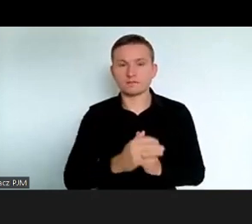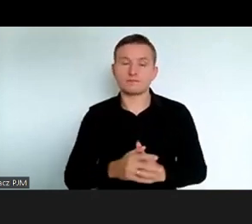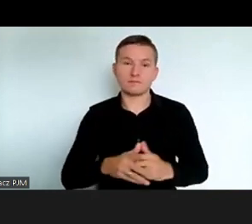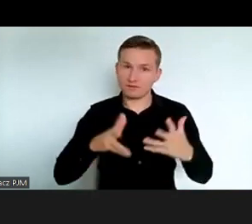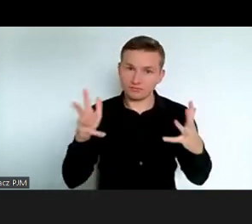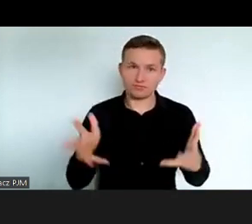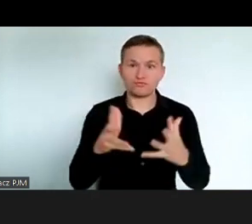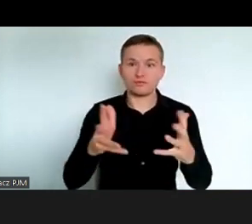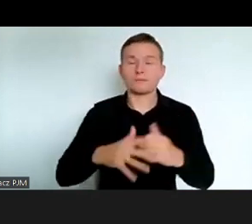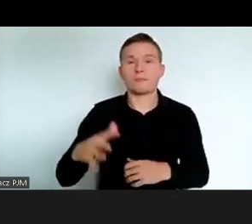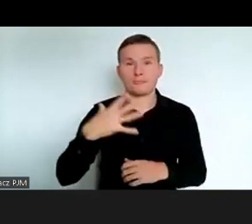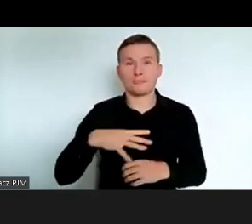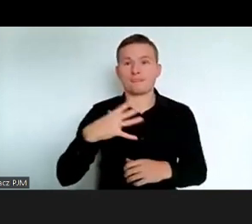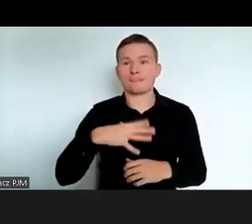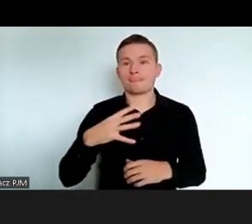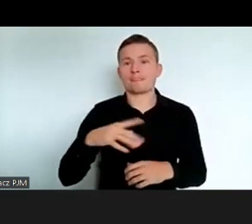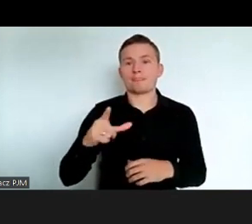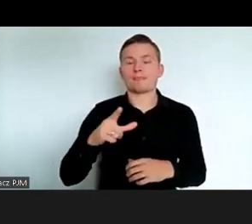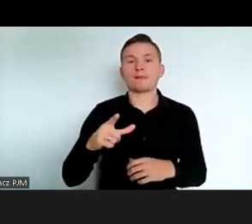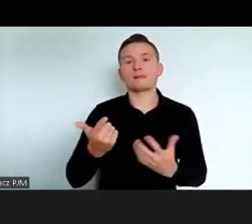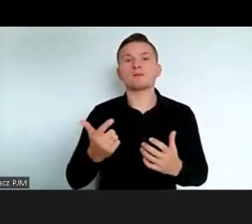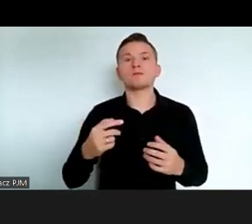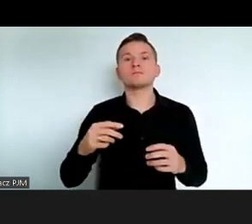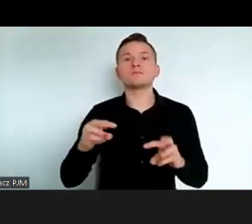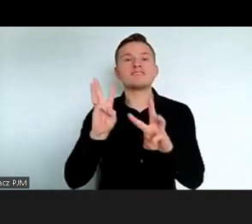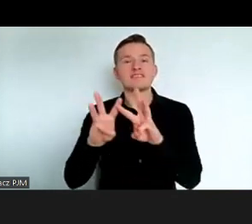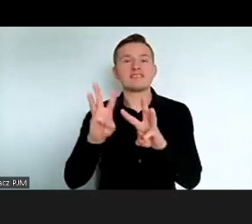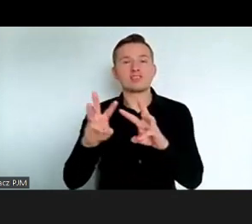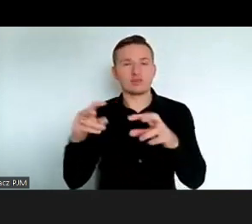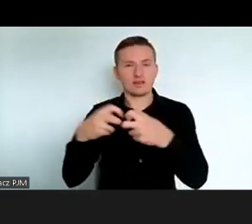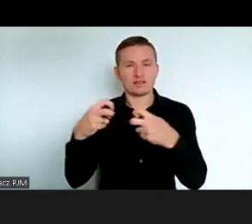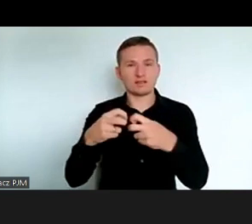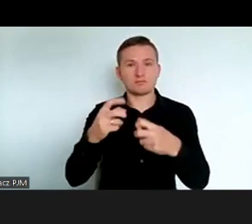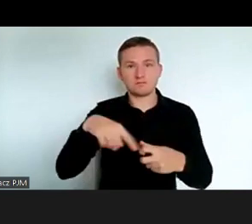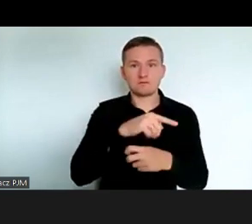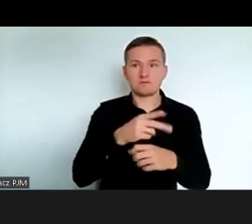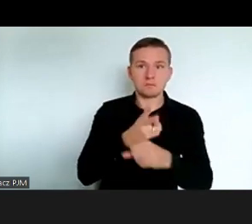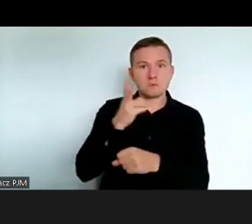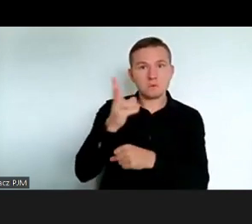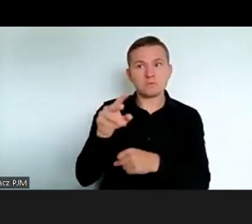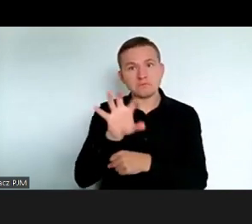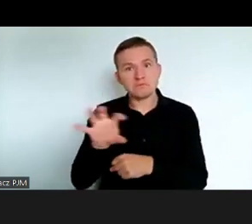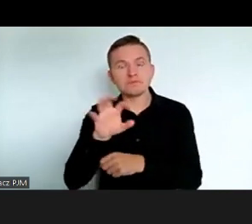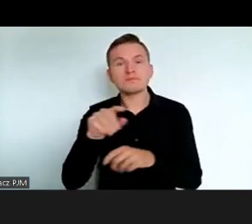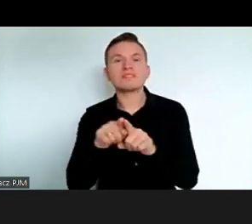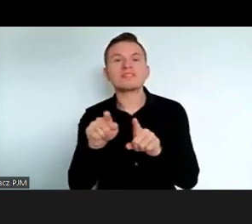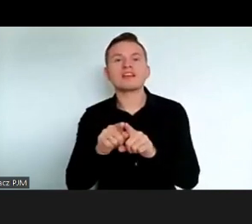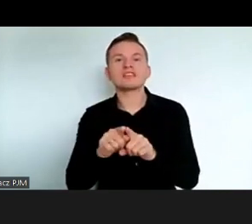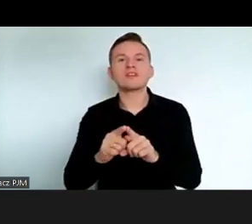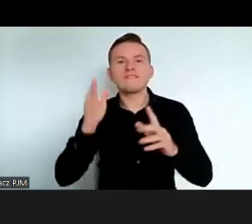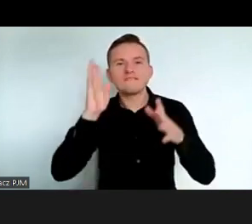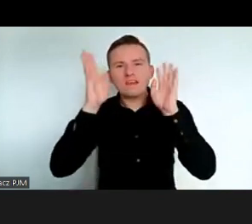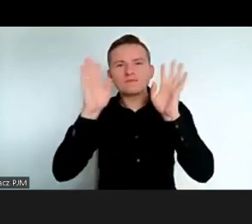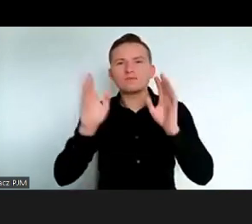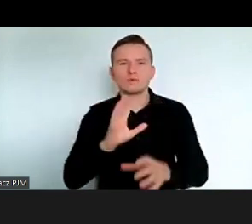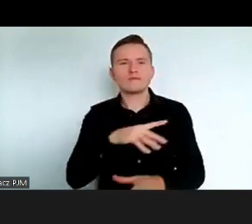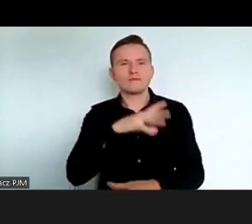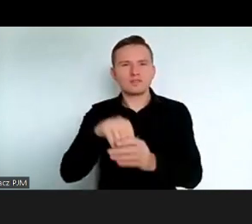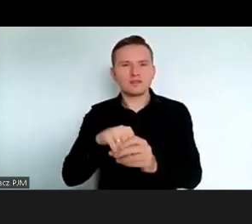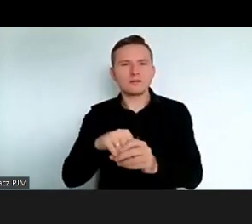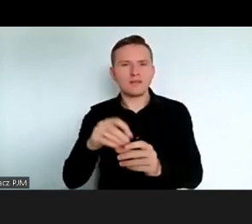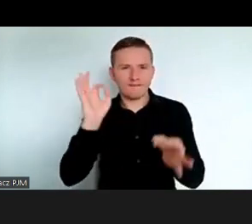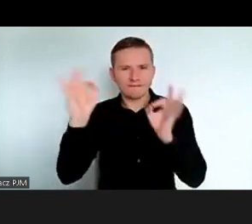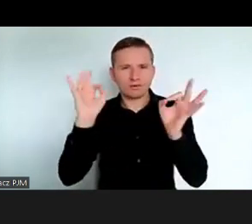naszej strony internetowej, ale też Facebooka, gdzie pojawi się informacja o tym, jaki